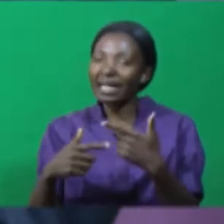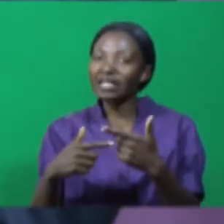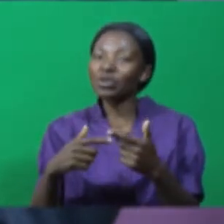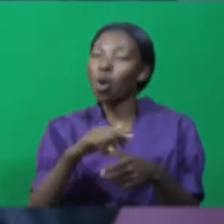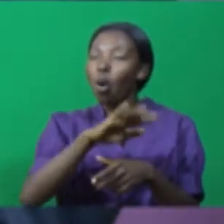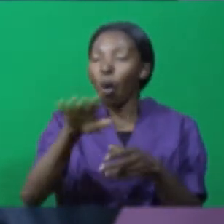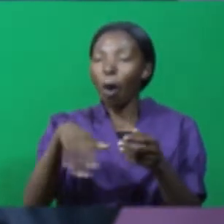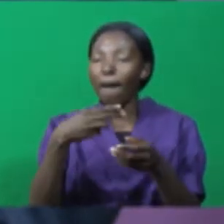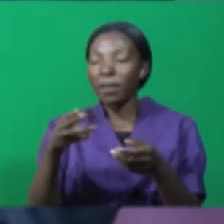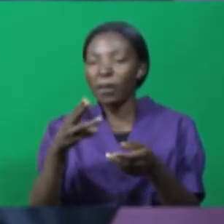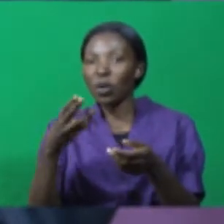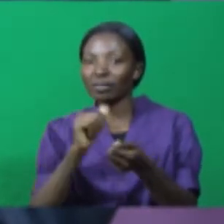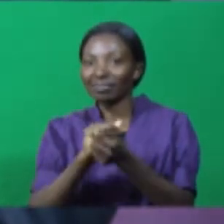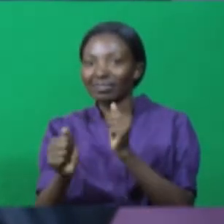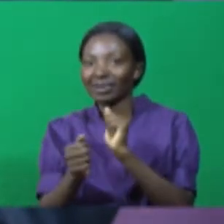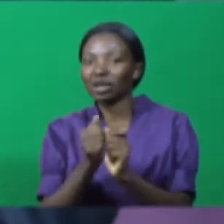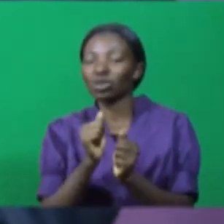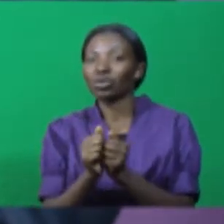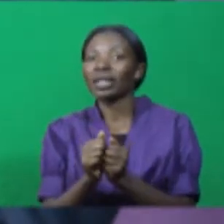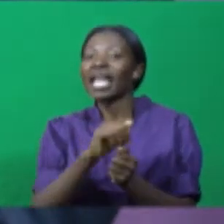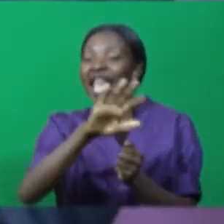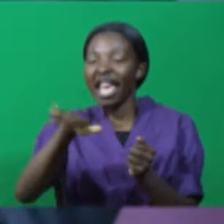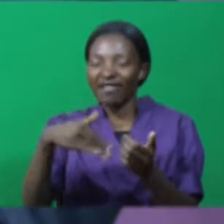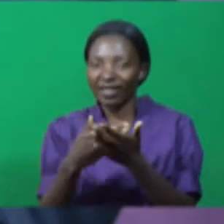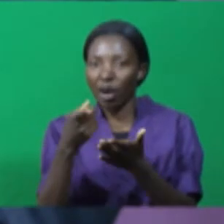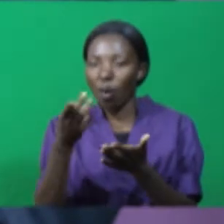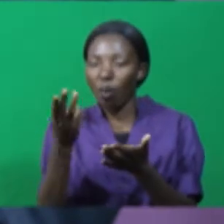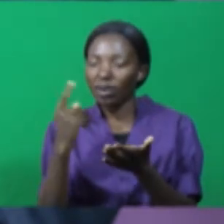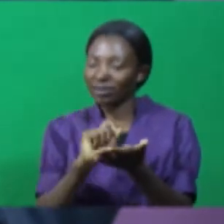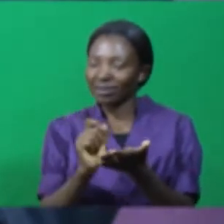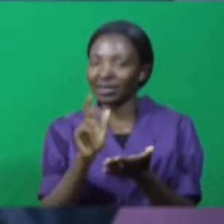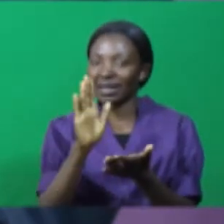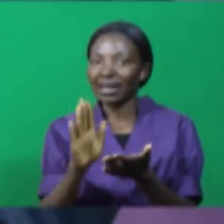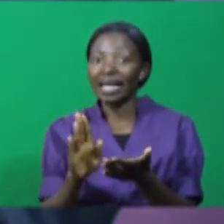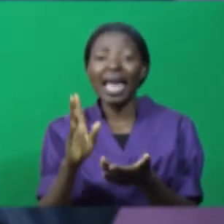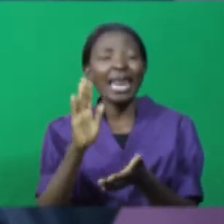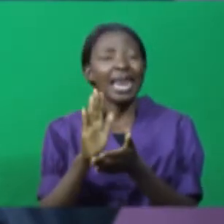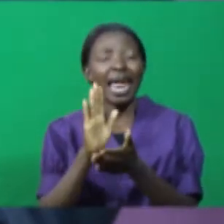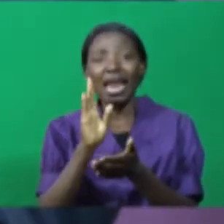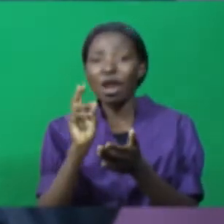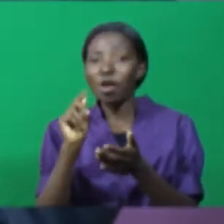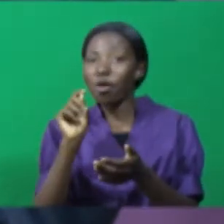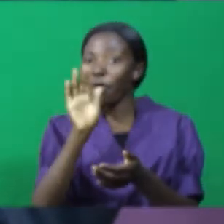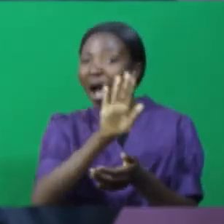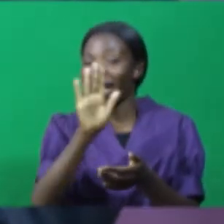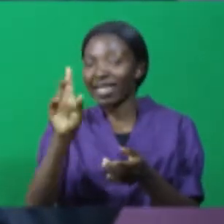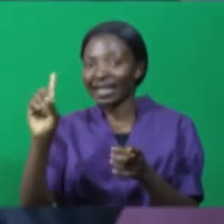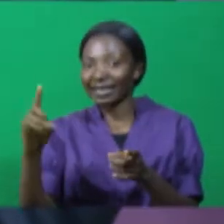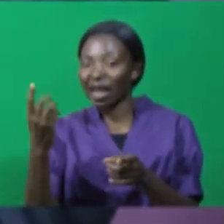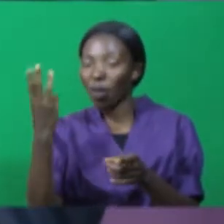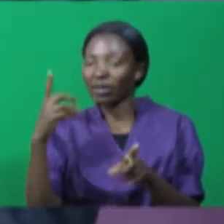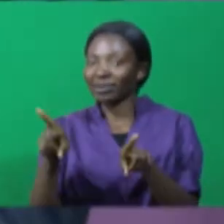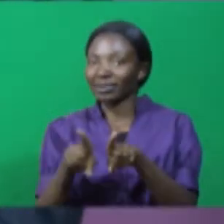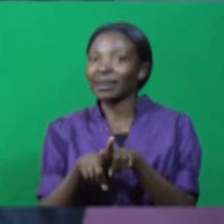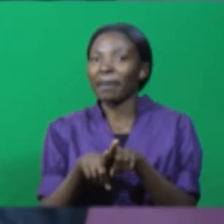rwatsiva vavengi varwo. Izvi zvakanyorwa mumabhuku. Hakuna kuzombova nerimwe zuva rakadaro. Kubvira pakutanga